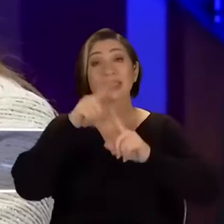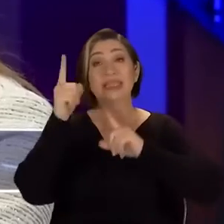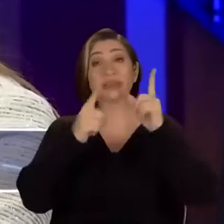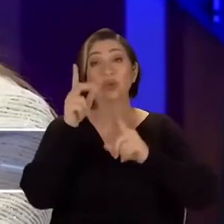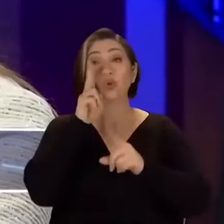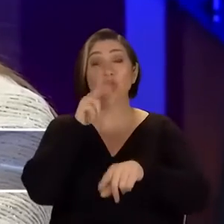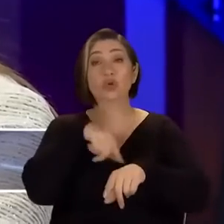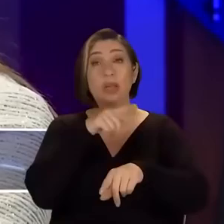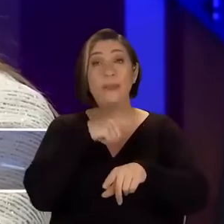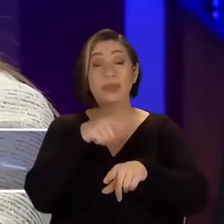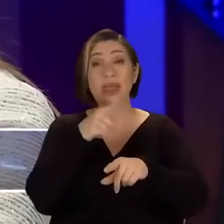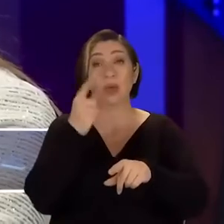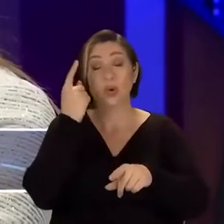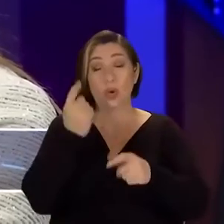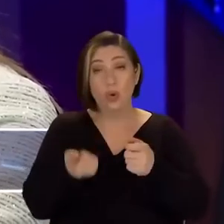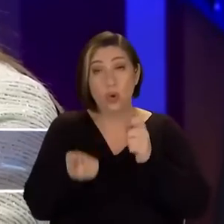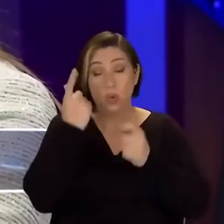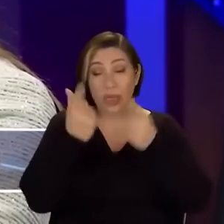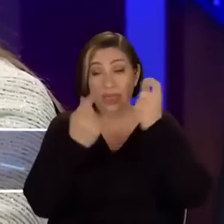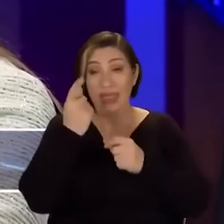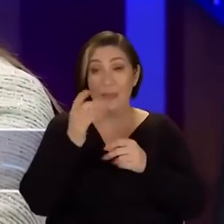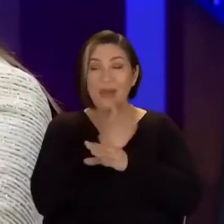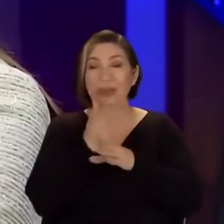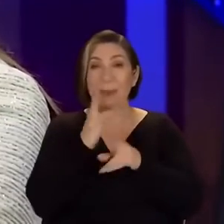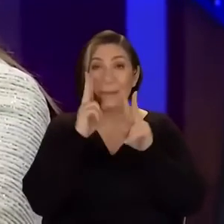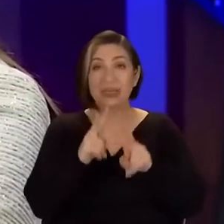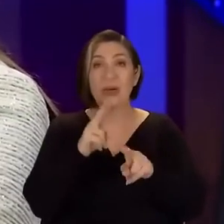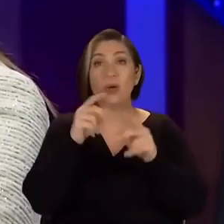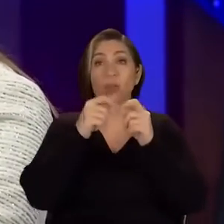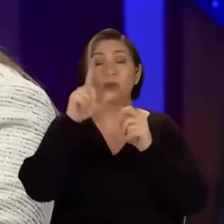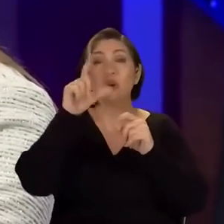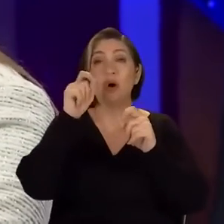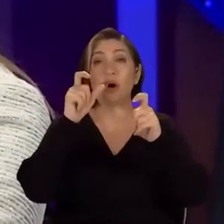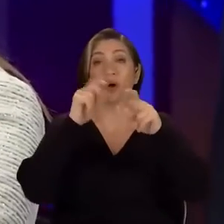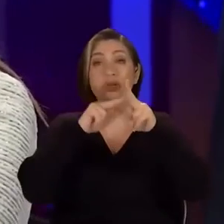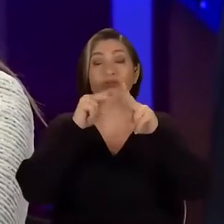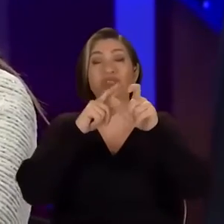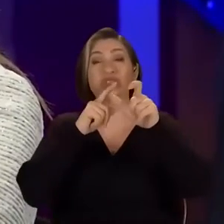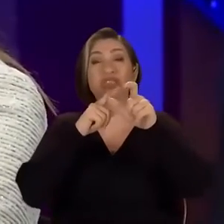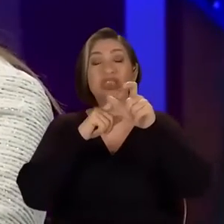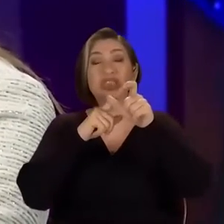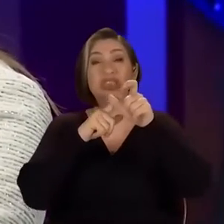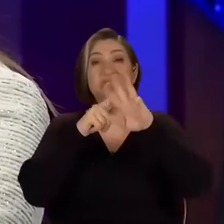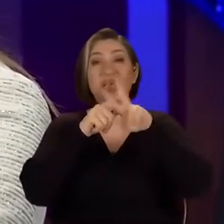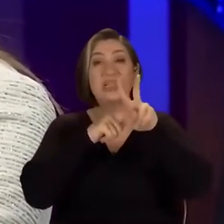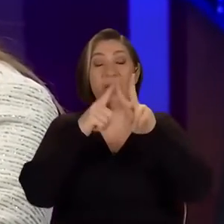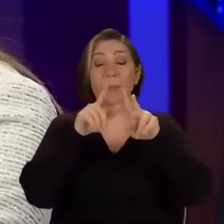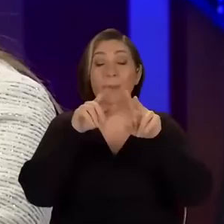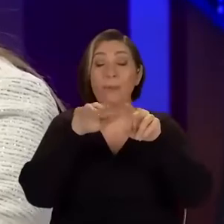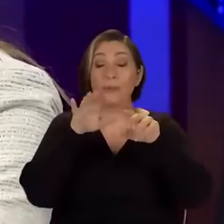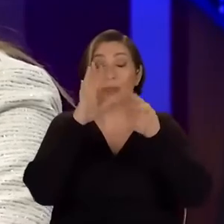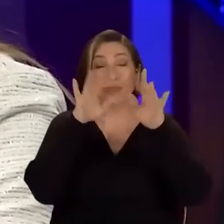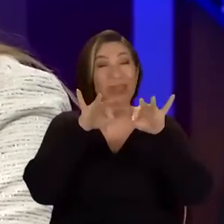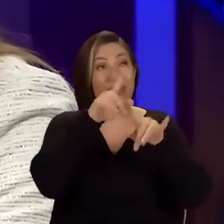teknolojinin son dönemde ürettiği ürünlere baktığınız zaman, mesela blockchain'i alalım veya işte bu dijital dönüşüm, makine öğrenmeleri,